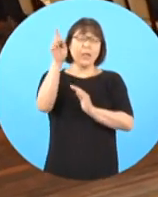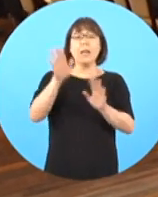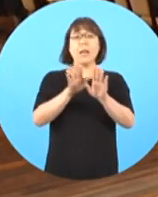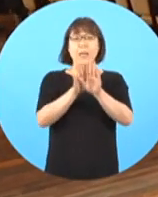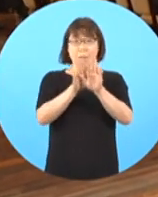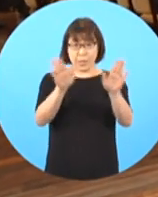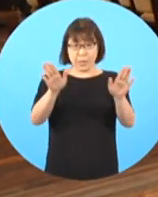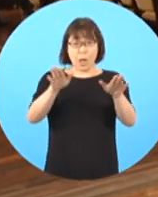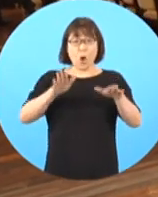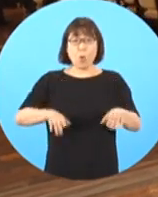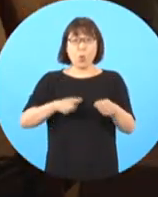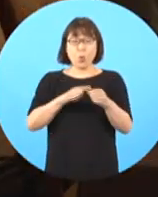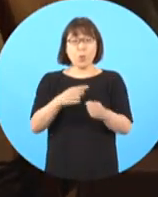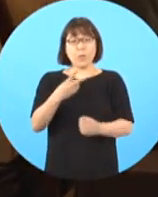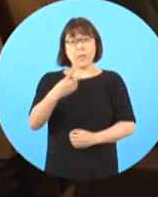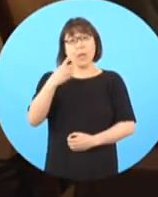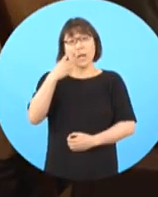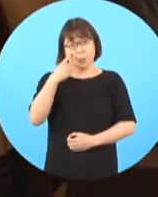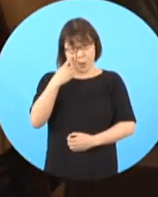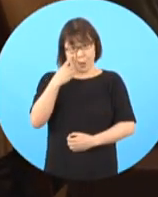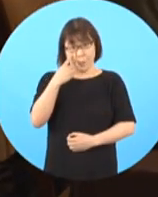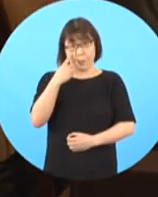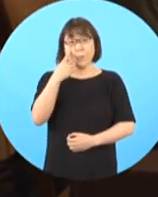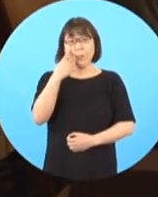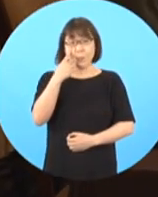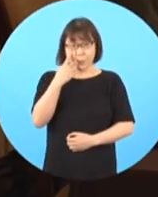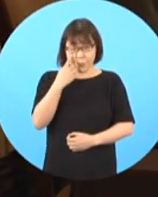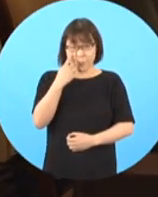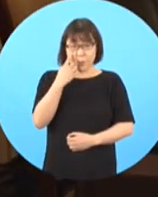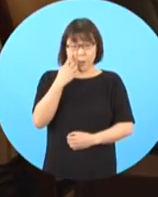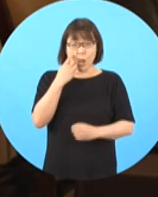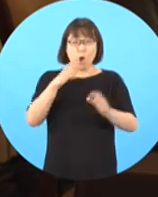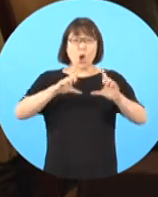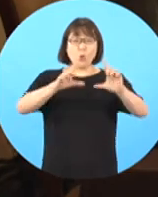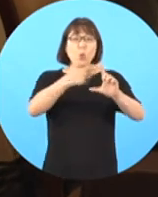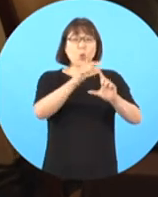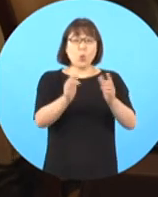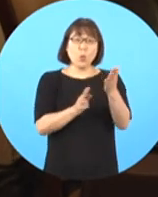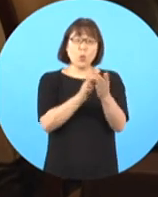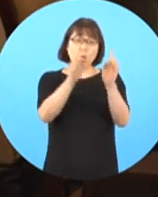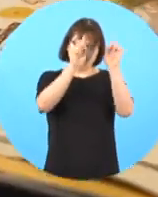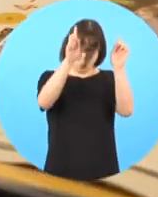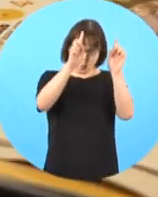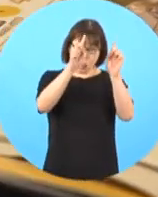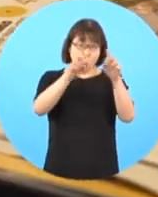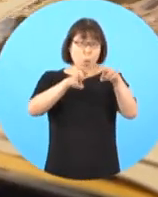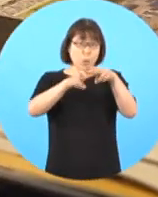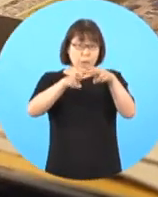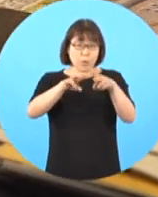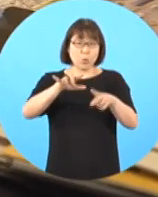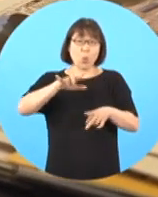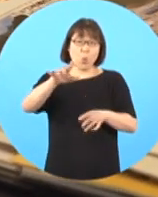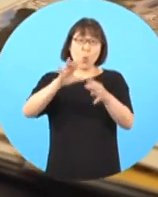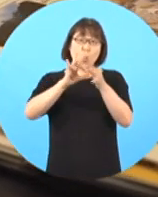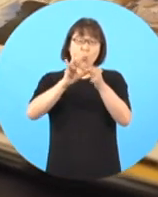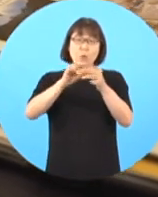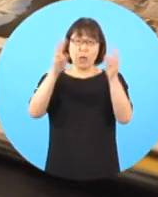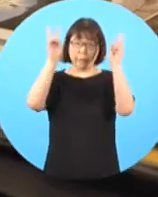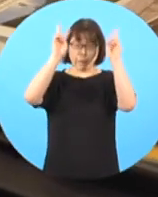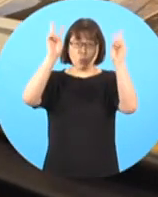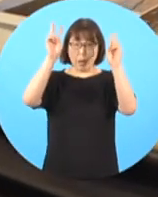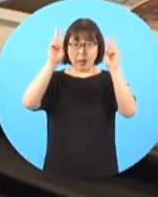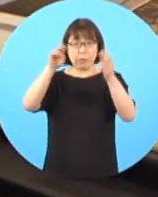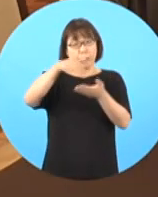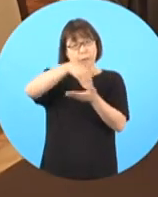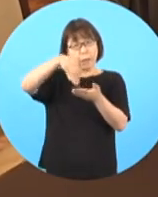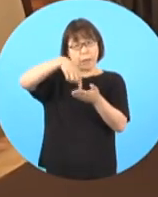したもので、今年で2回目。首都圏の旅行代理店や鉄道、航空関連の企業から